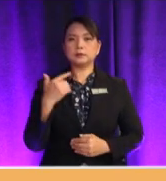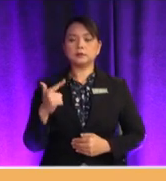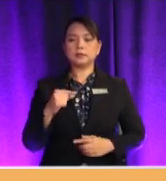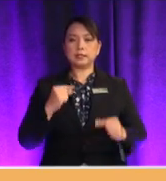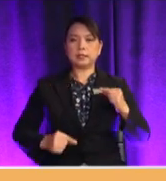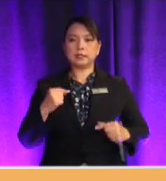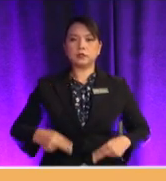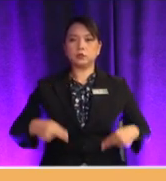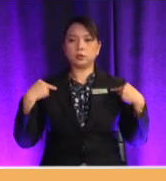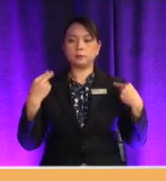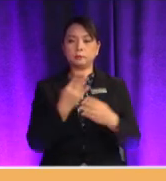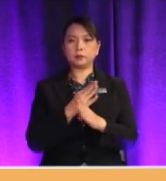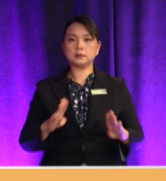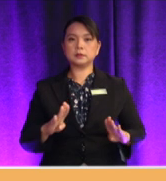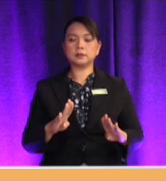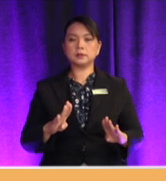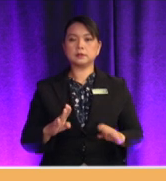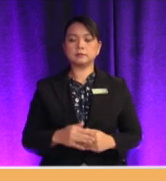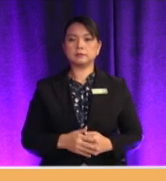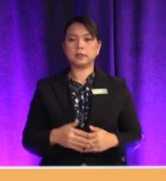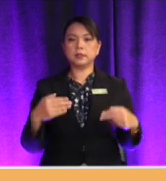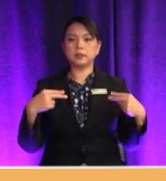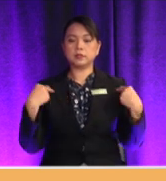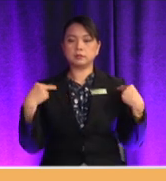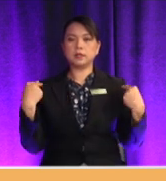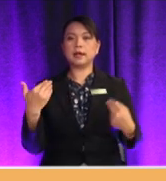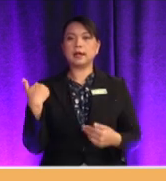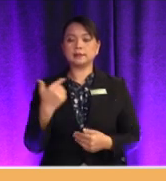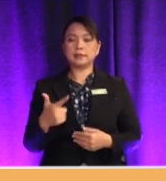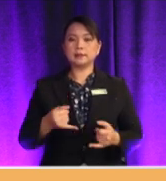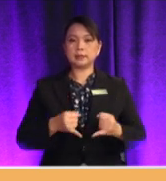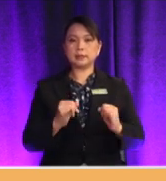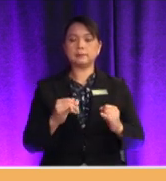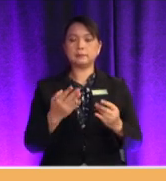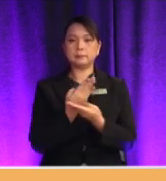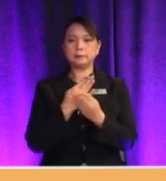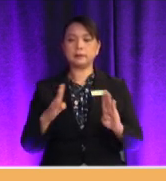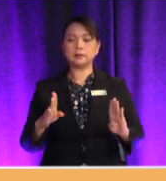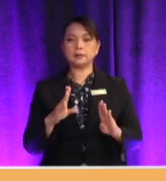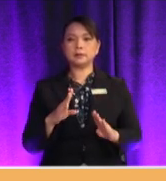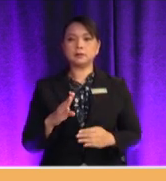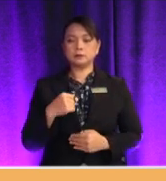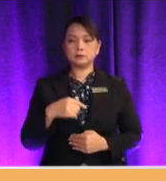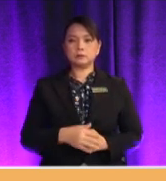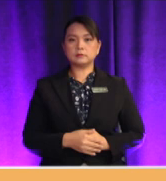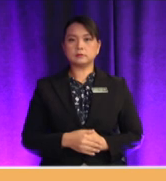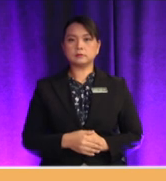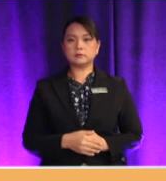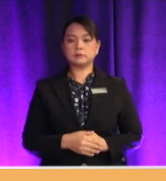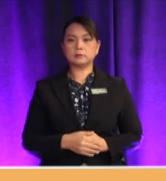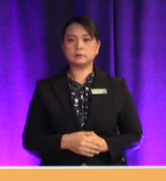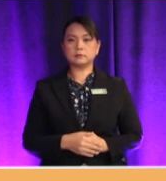menjadikan hiburan sebagai jalan untuk bebas daripada permasalahan dan tekanan batas kehidupan yang dianggap